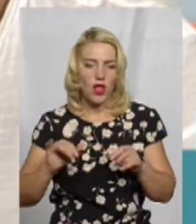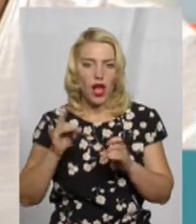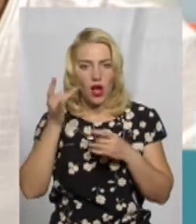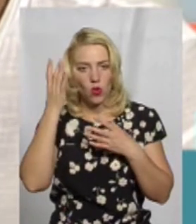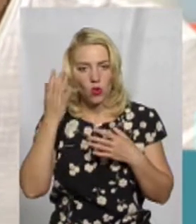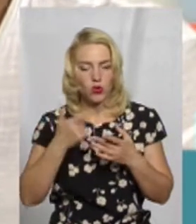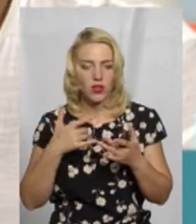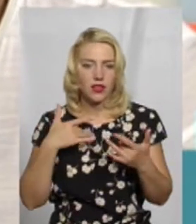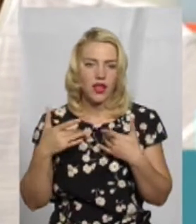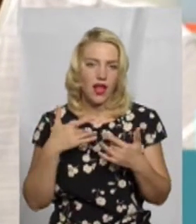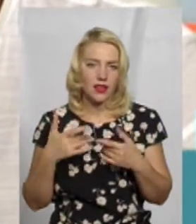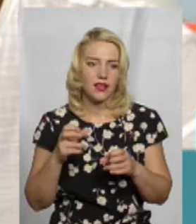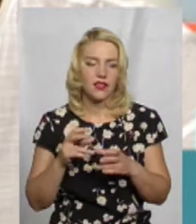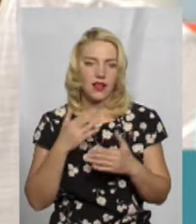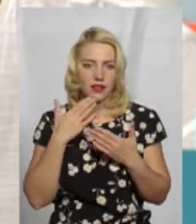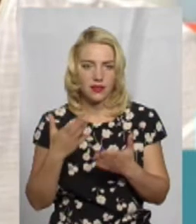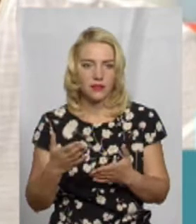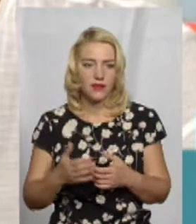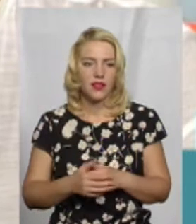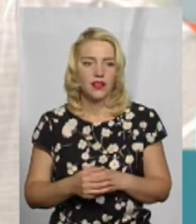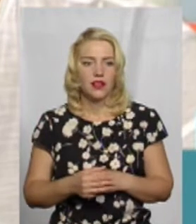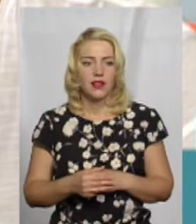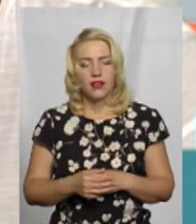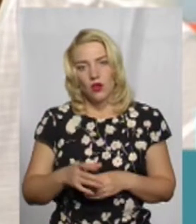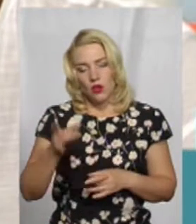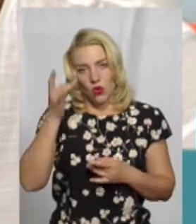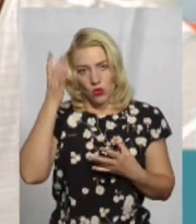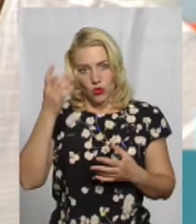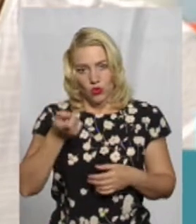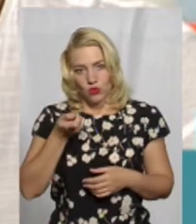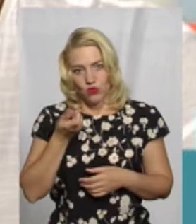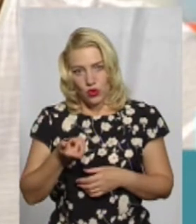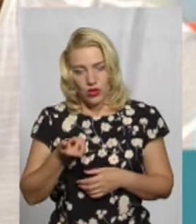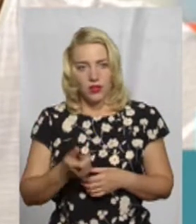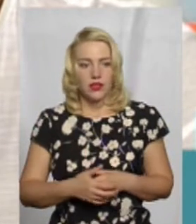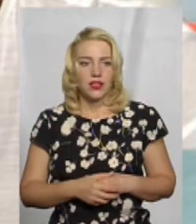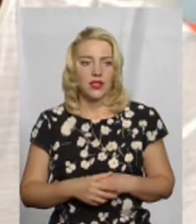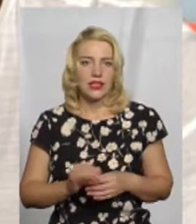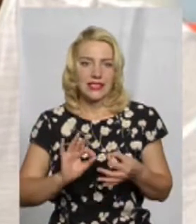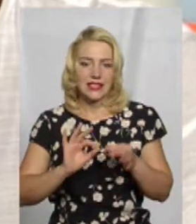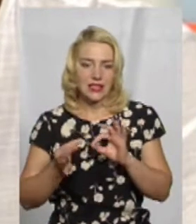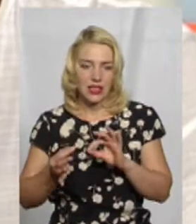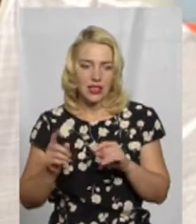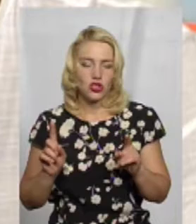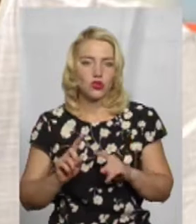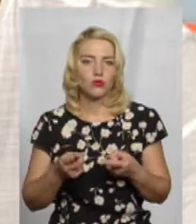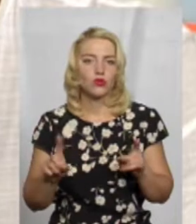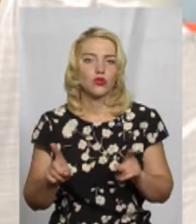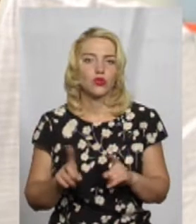культурні заклади, театри, кінотеатри? Культурні, з культурами трохи складніше, тому